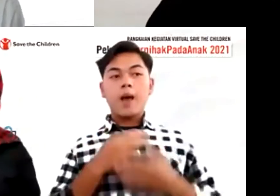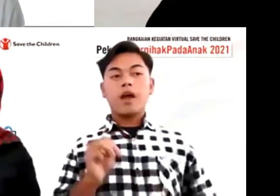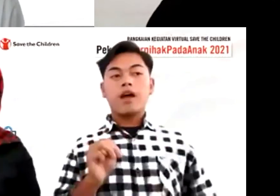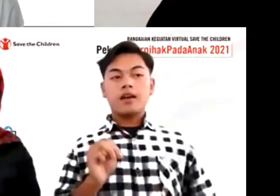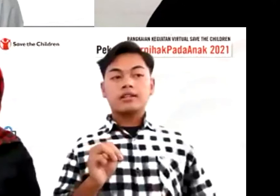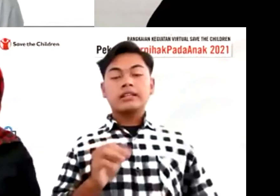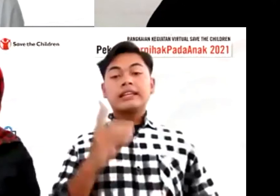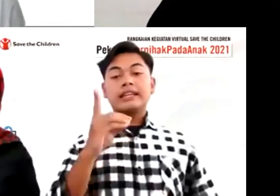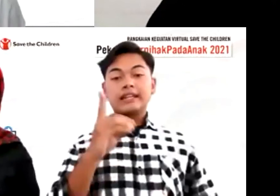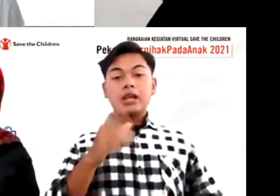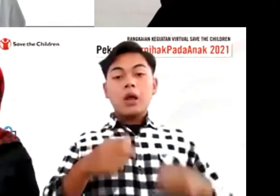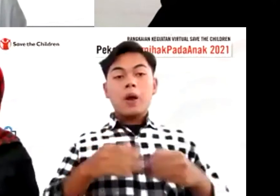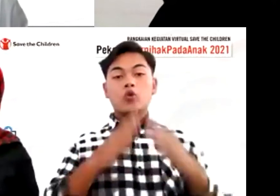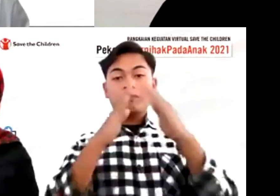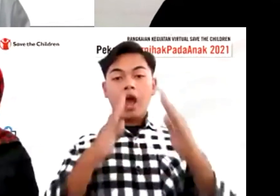tanya